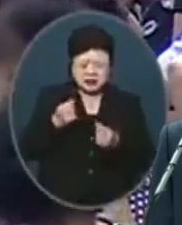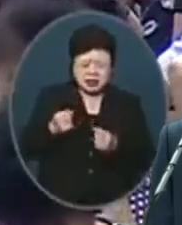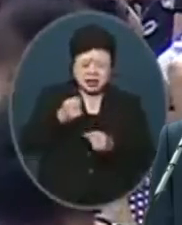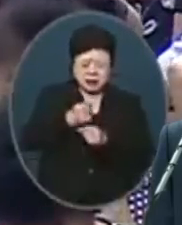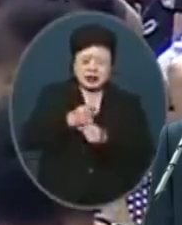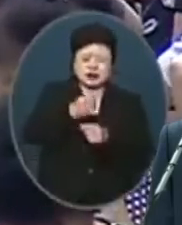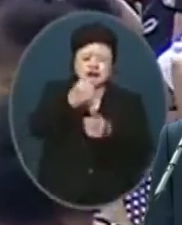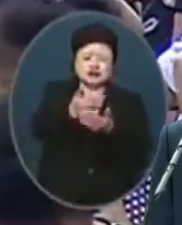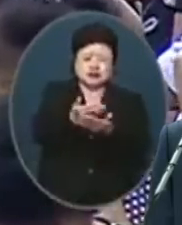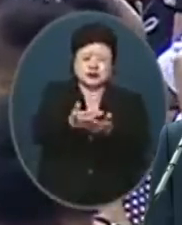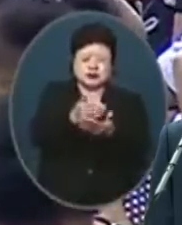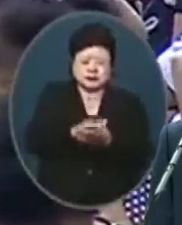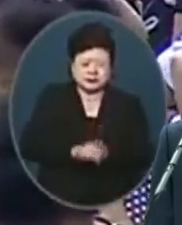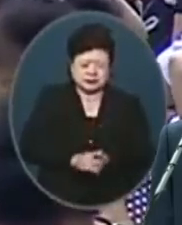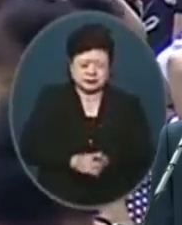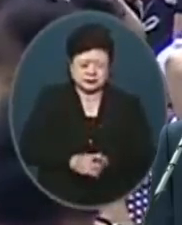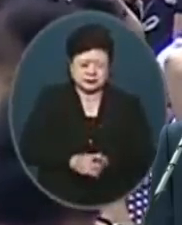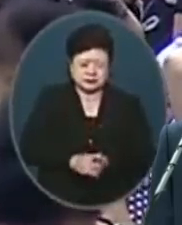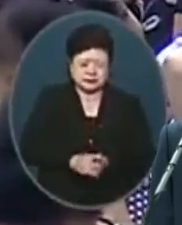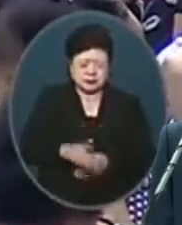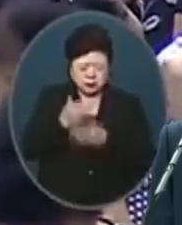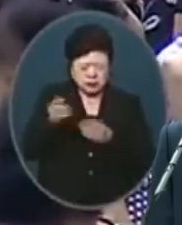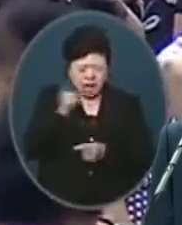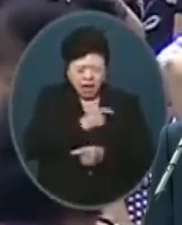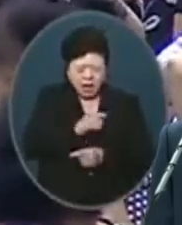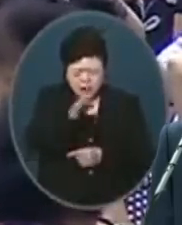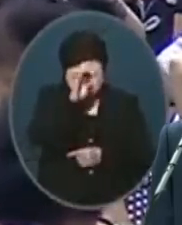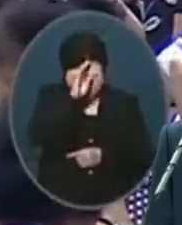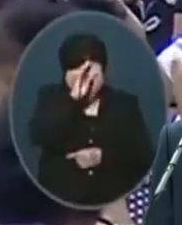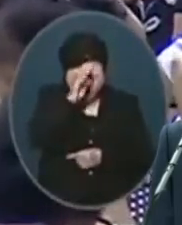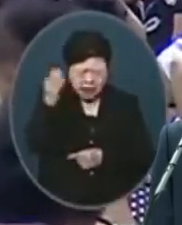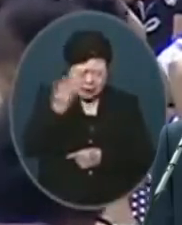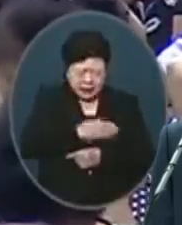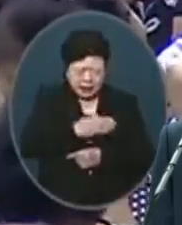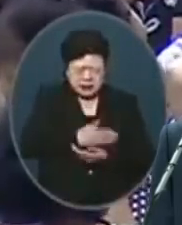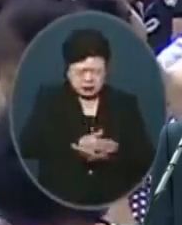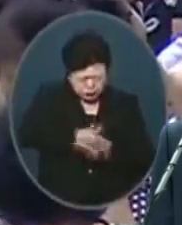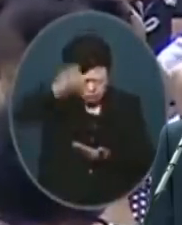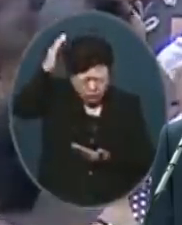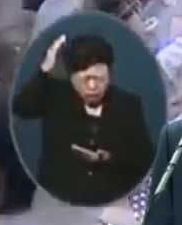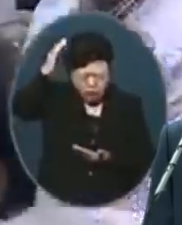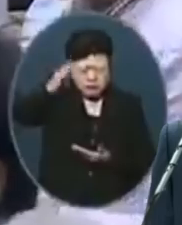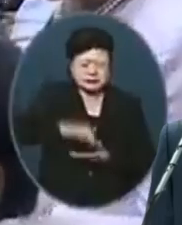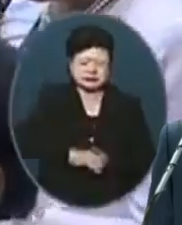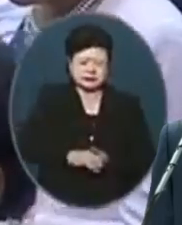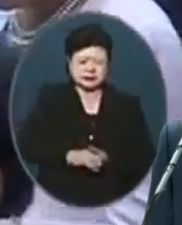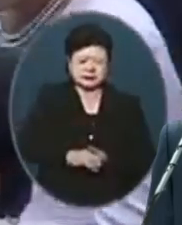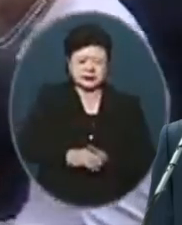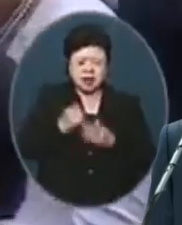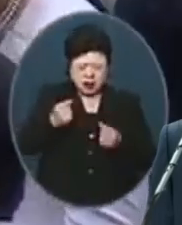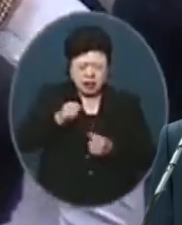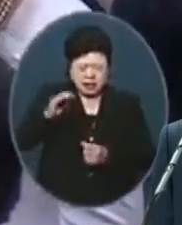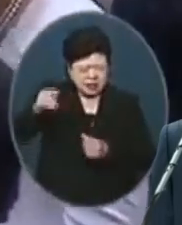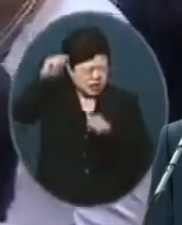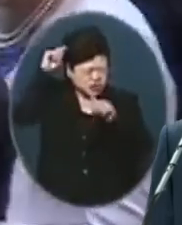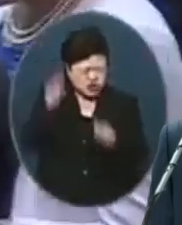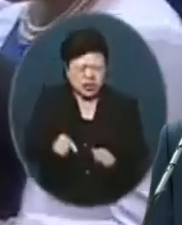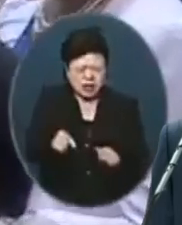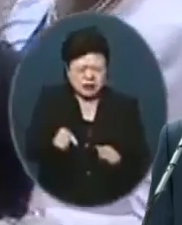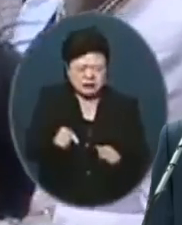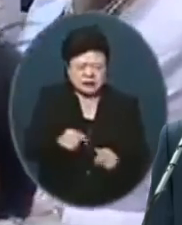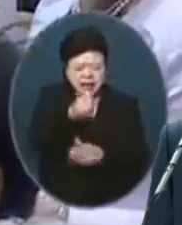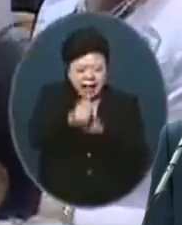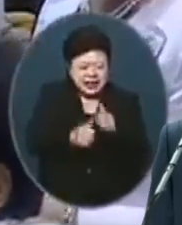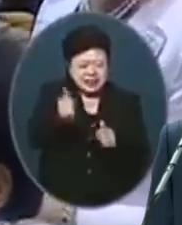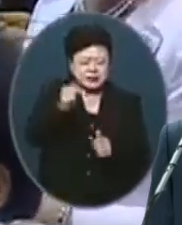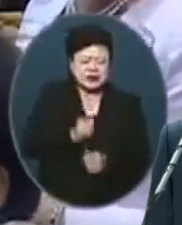만들어 주시옵소서. 모든 악한 병은 깨끗이 물러가고 건강하게 될지어다.